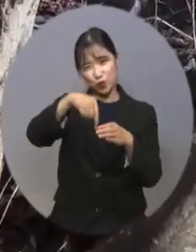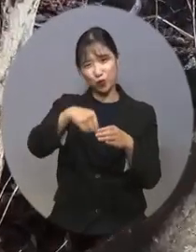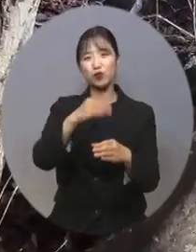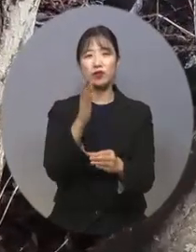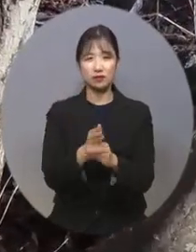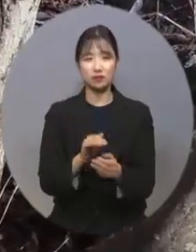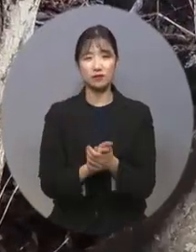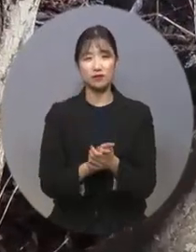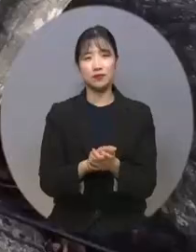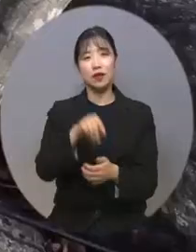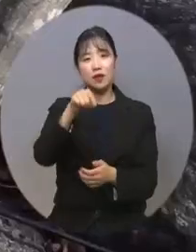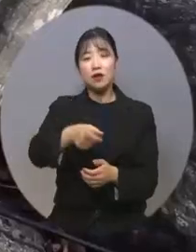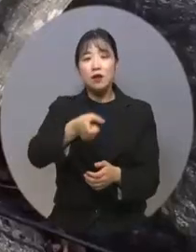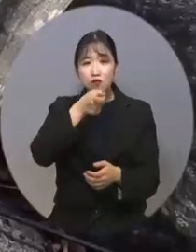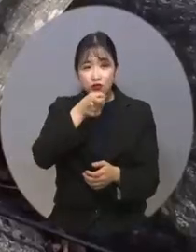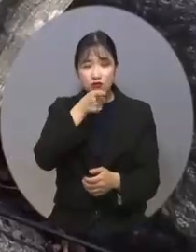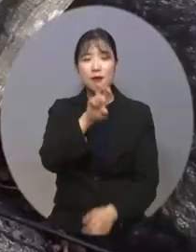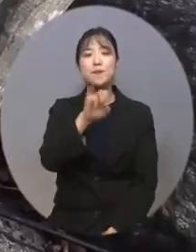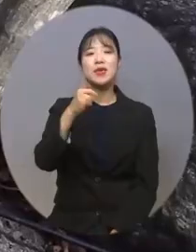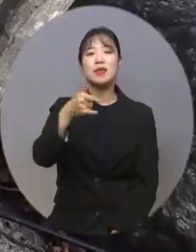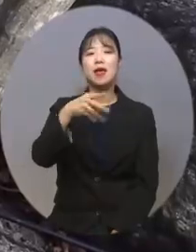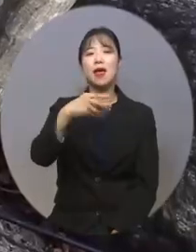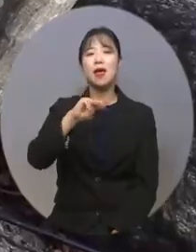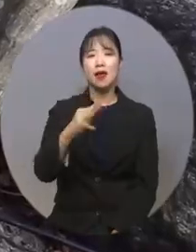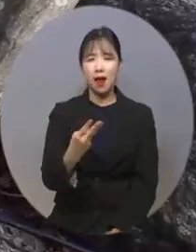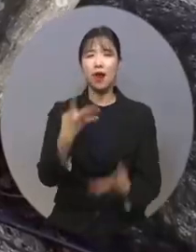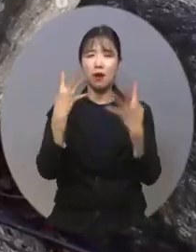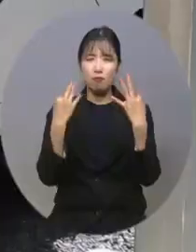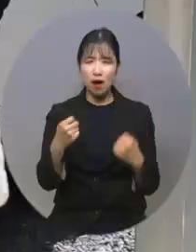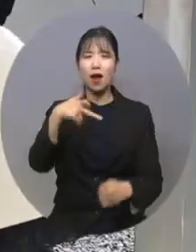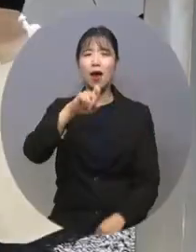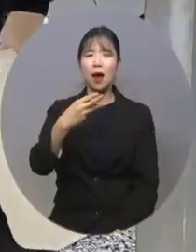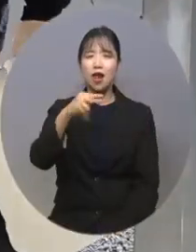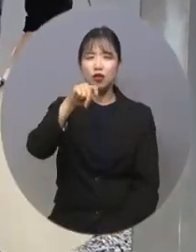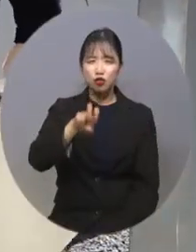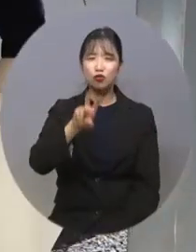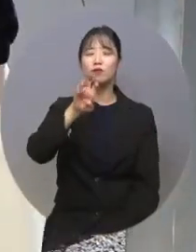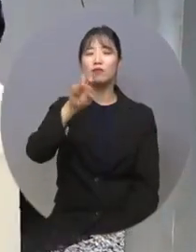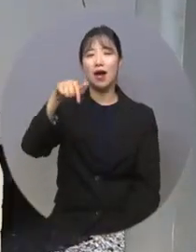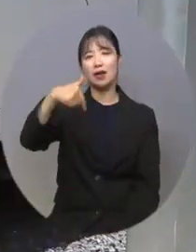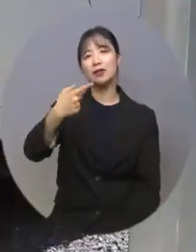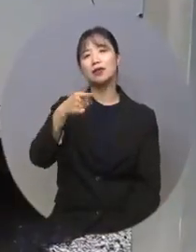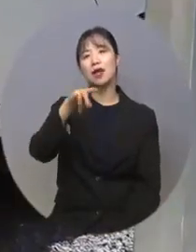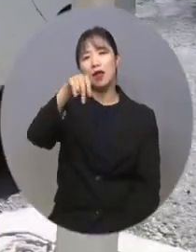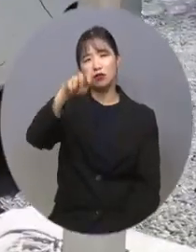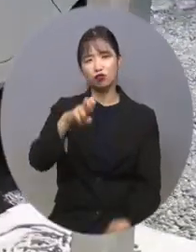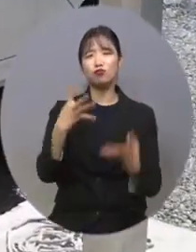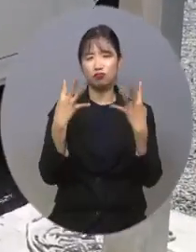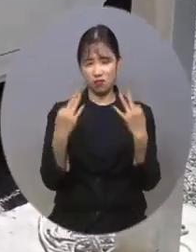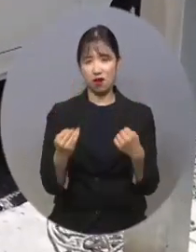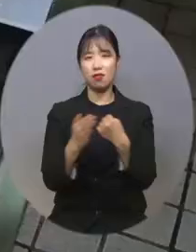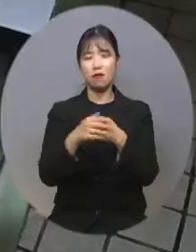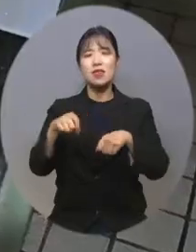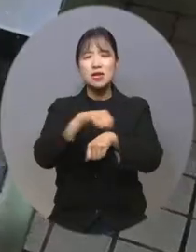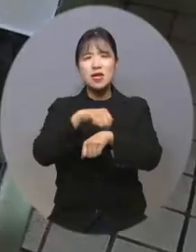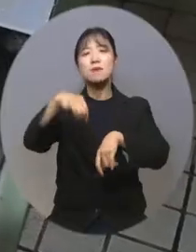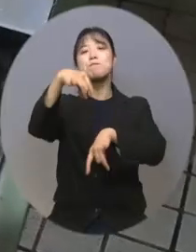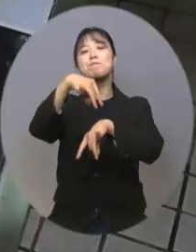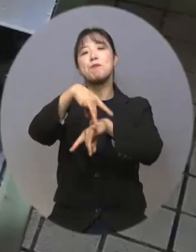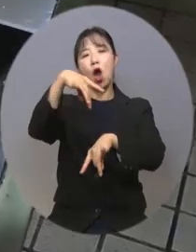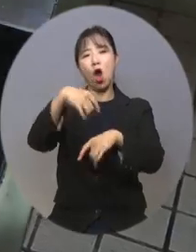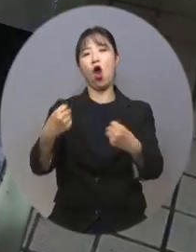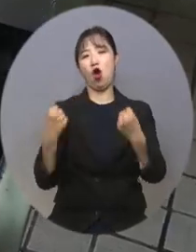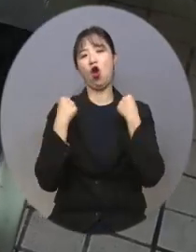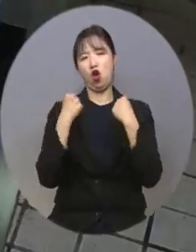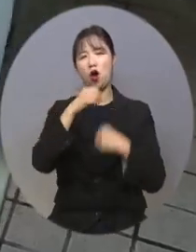광양 백운산 고로쇠수액은 미네랄 성분이 풍부하고 칼슘, 마그네슘 등의 성분을 함유해 특히 뼈 건강을 돕는다고 해